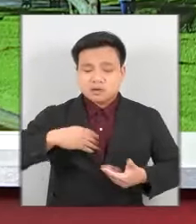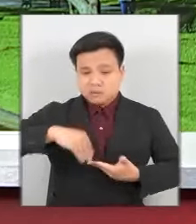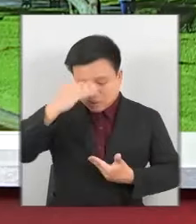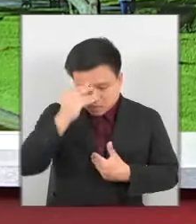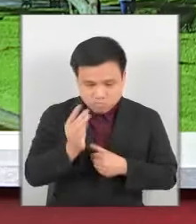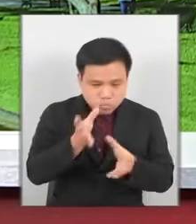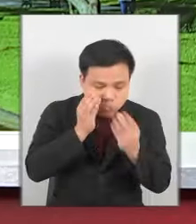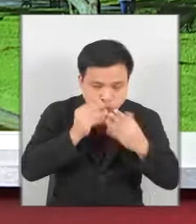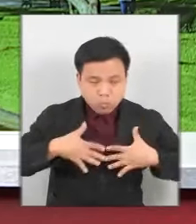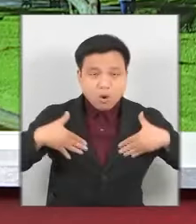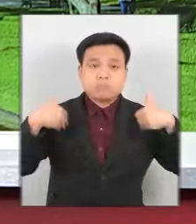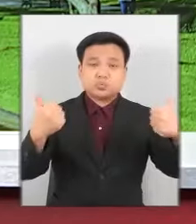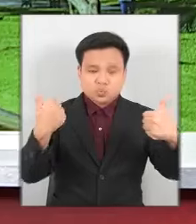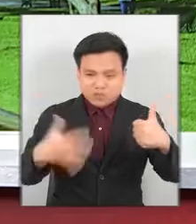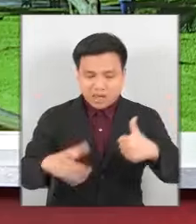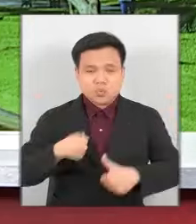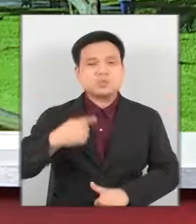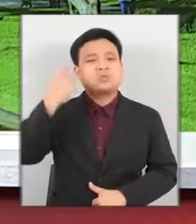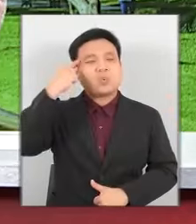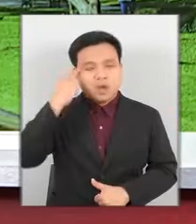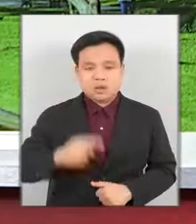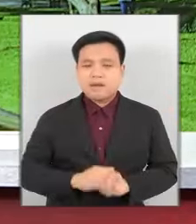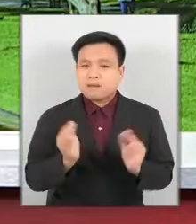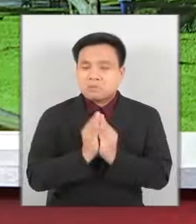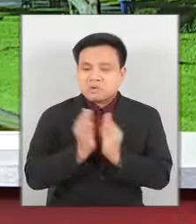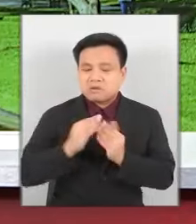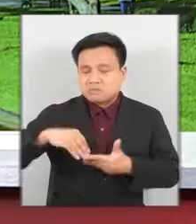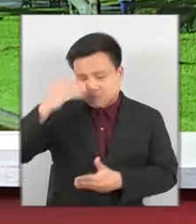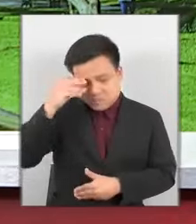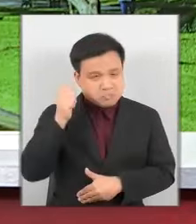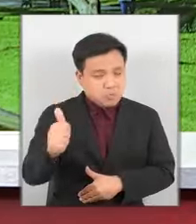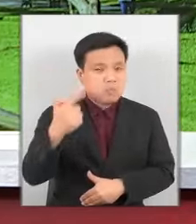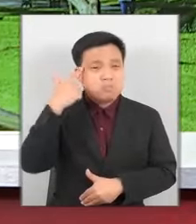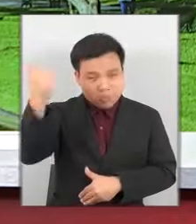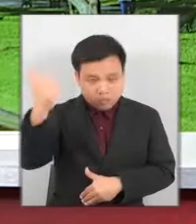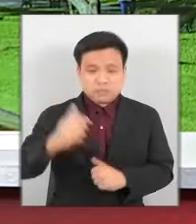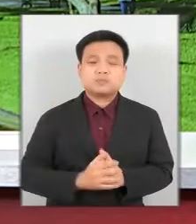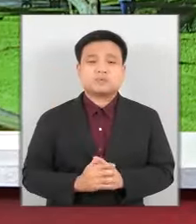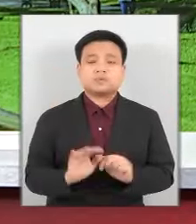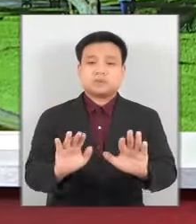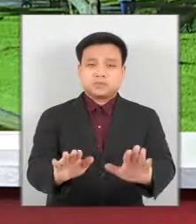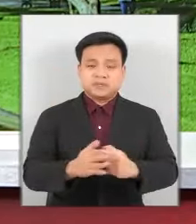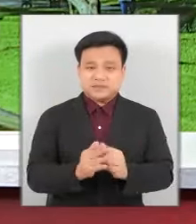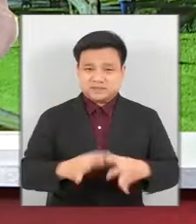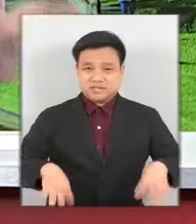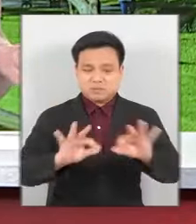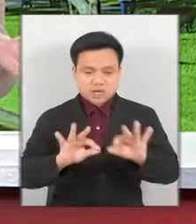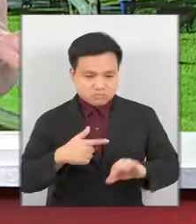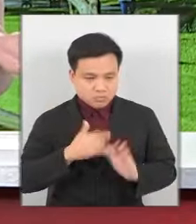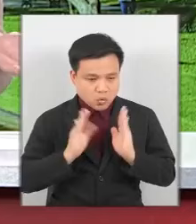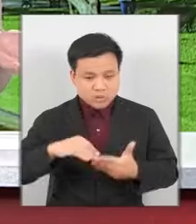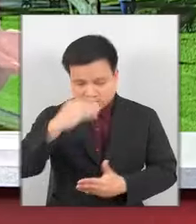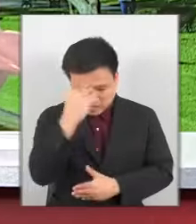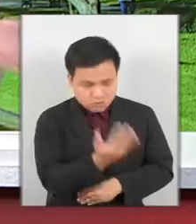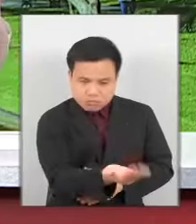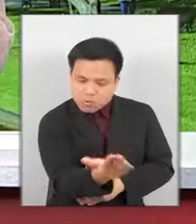ห้ามไม่ใช่เรื่องผิดนะคะมีได้ค่ะแต่สำคัญที่สุดคือการฟังเสียงลูกศิษย์ว่าปัจจุบันเขาต้องการอะไรยุคของเขาไม่เหมือนยุคของเราที่